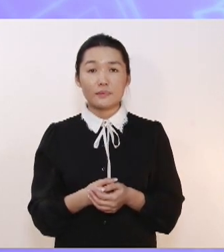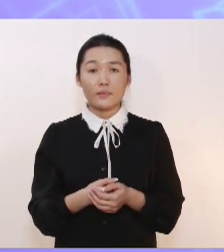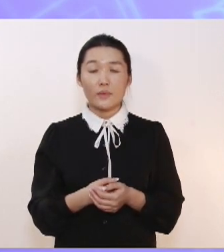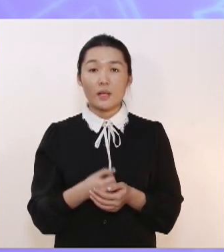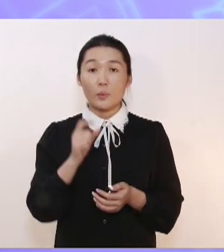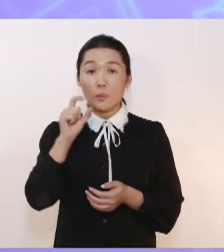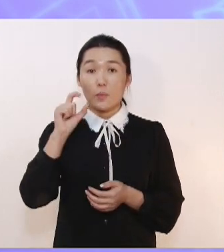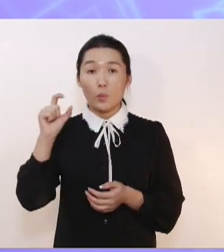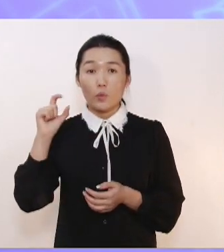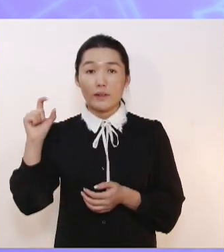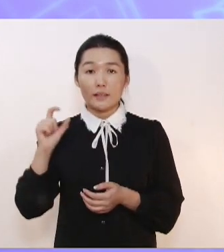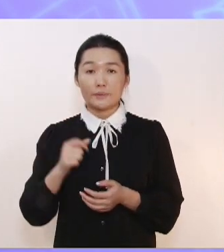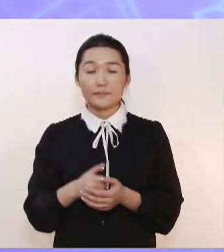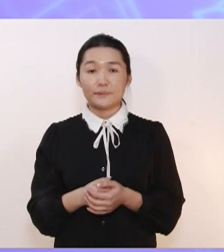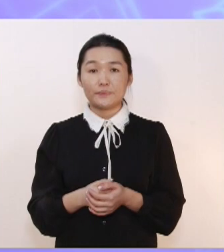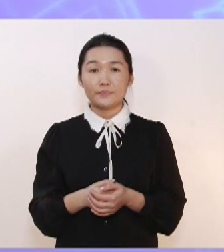Буквы.